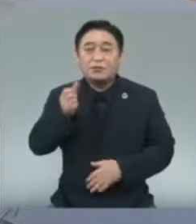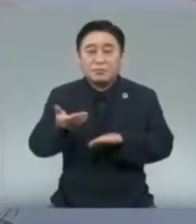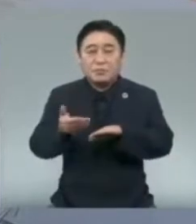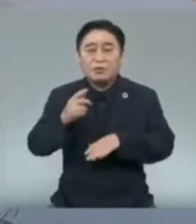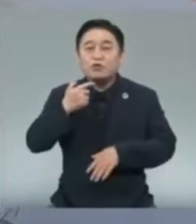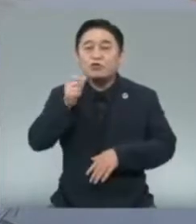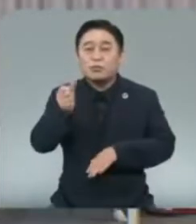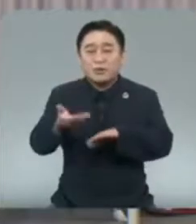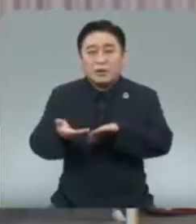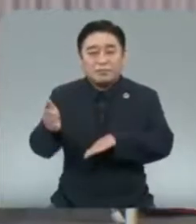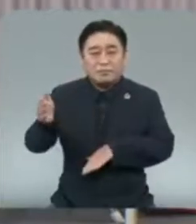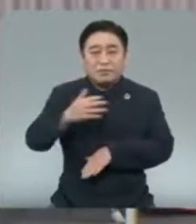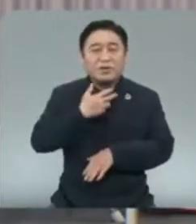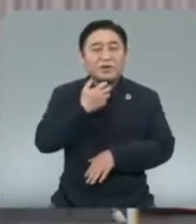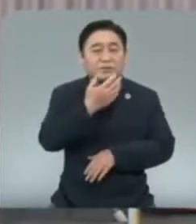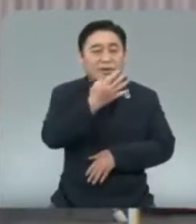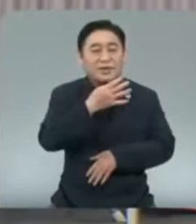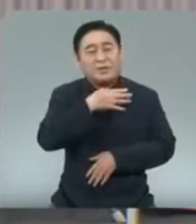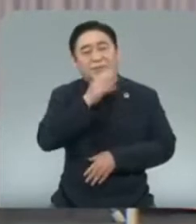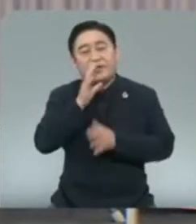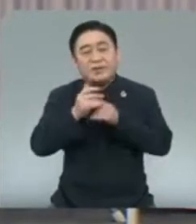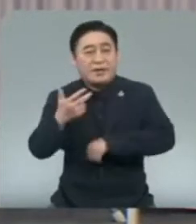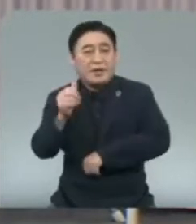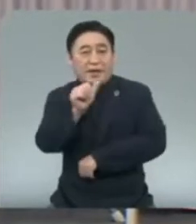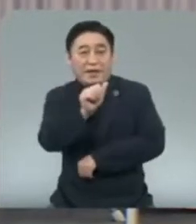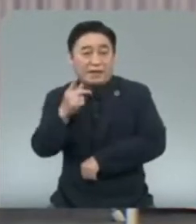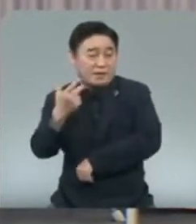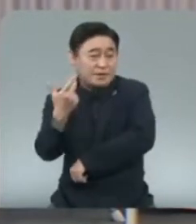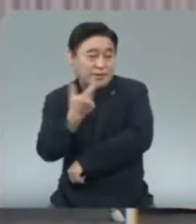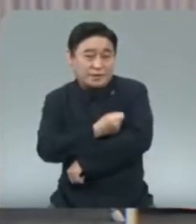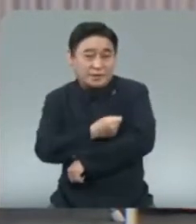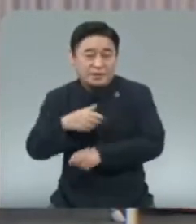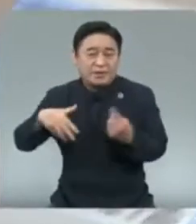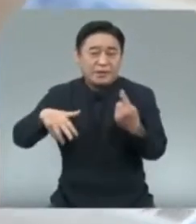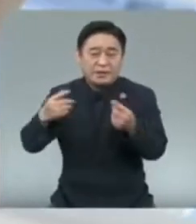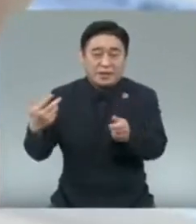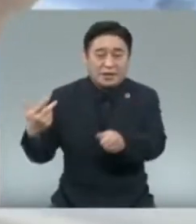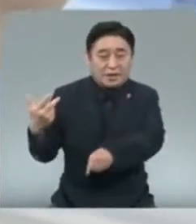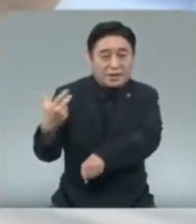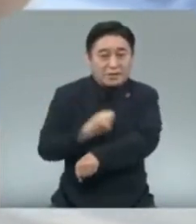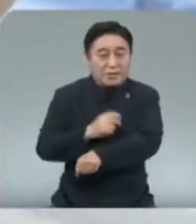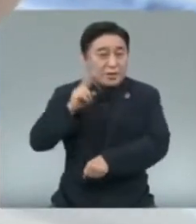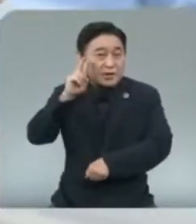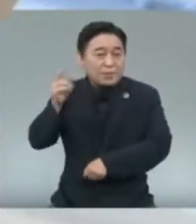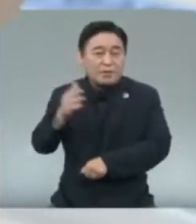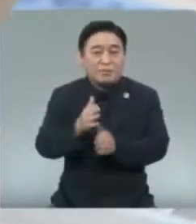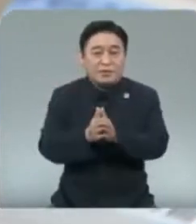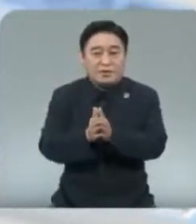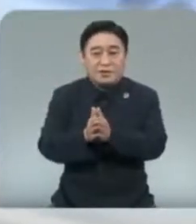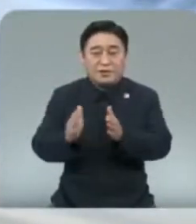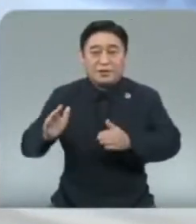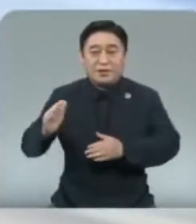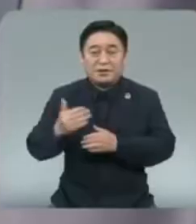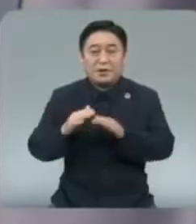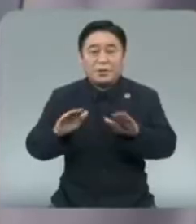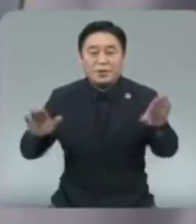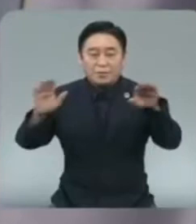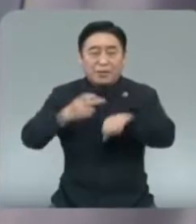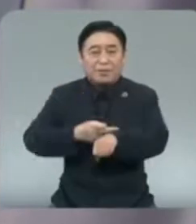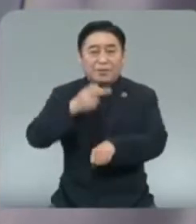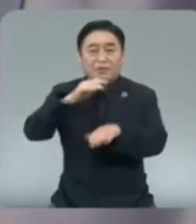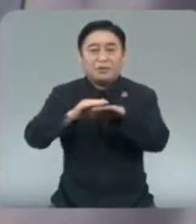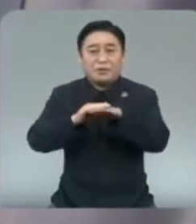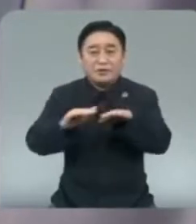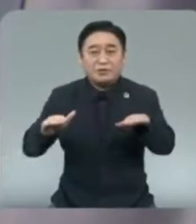65세부터 74세 사이 고령자의 아스트라제네카 백신 1차 접종이 모레부터 시작됩니다. 오늘 0시